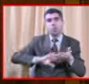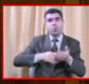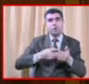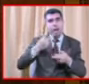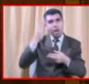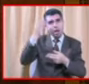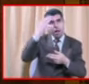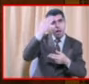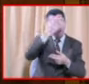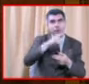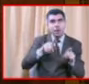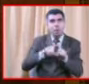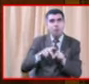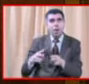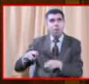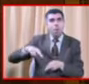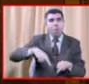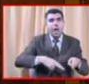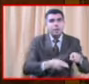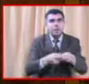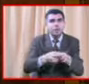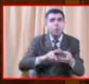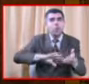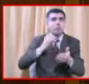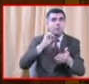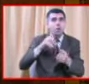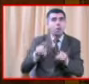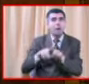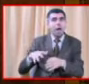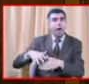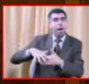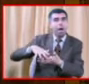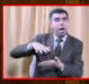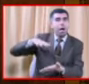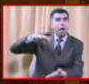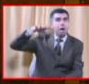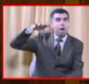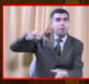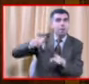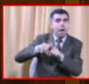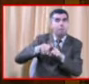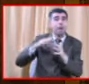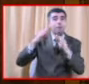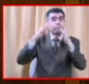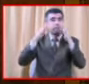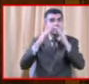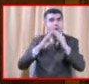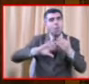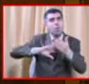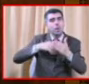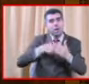أودية أخذت الحجم كبير جدا وأحدثت خسائر اللي غنتحدث عليها من